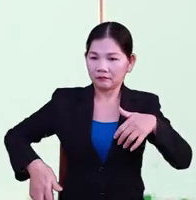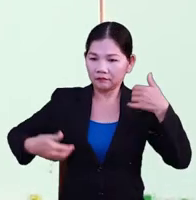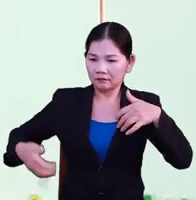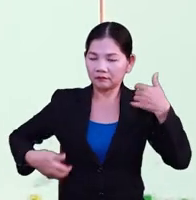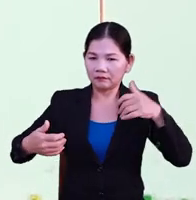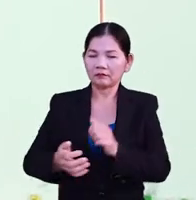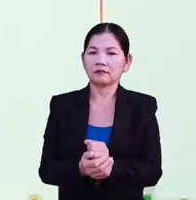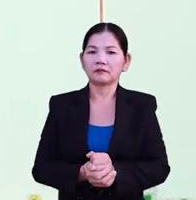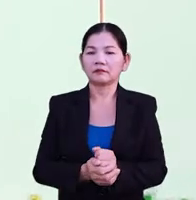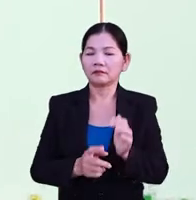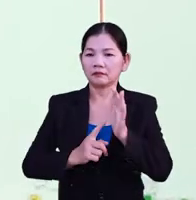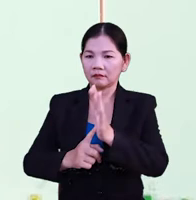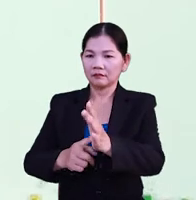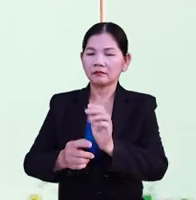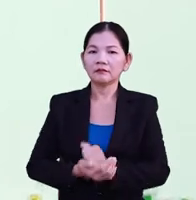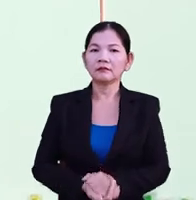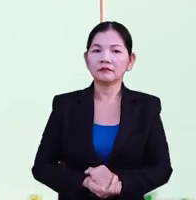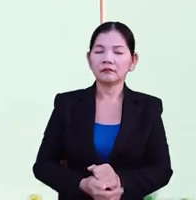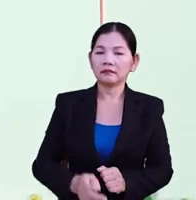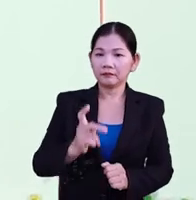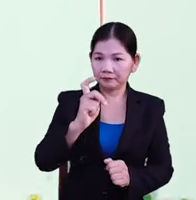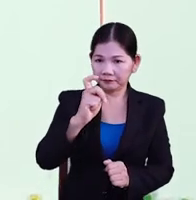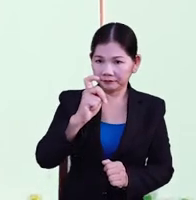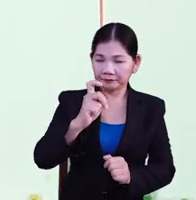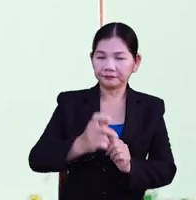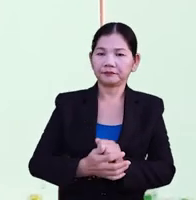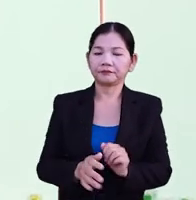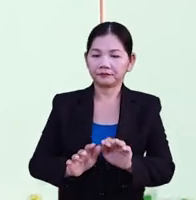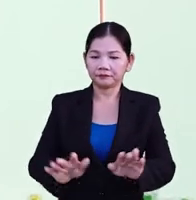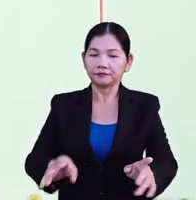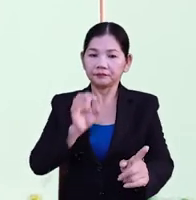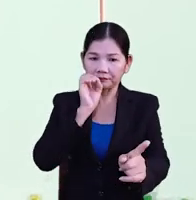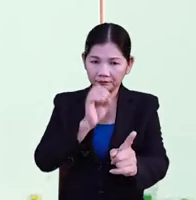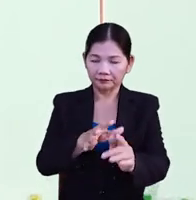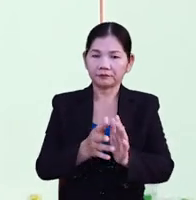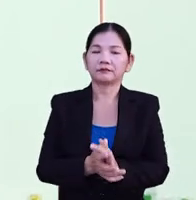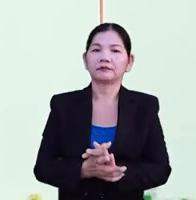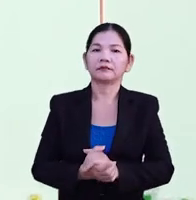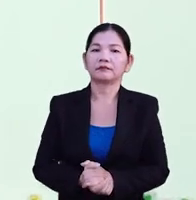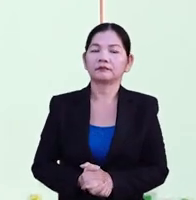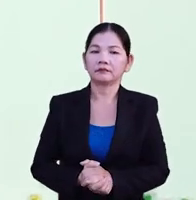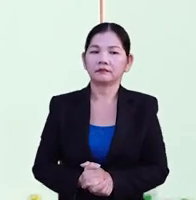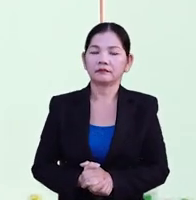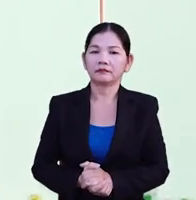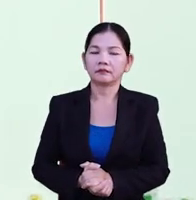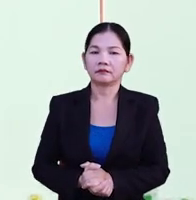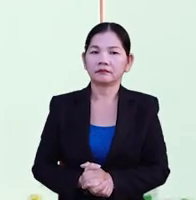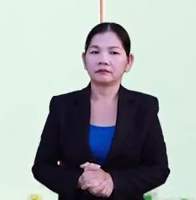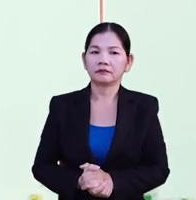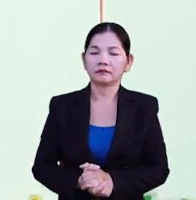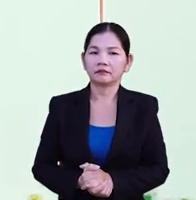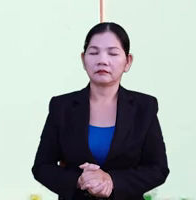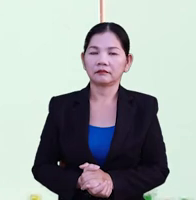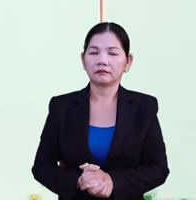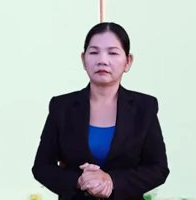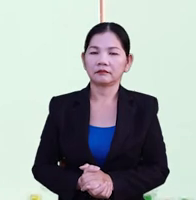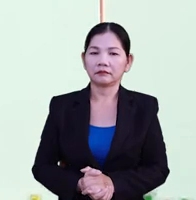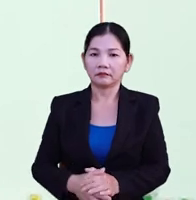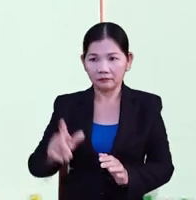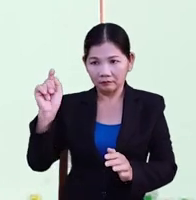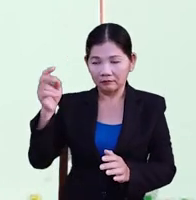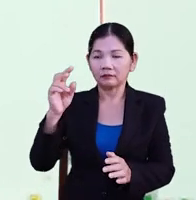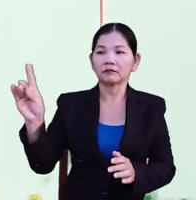តាំងដល់អក្សរកចាចូលកូនកូនប្រាប់អ្នកគ្រូថាតើចារូបស